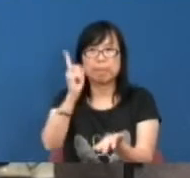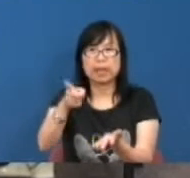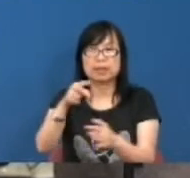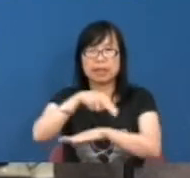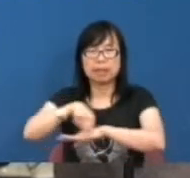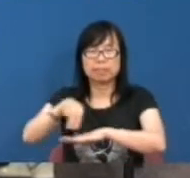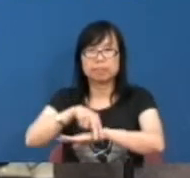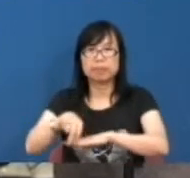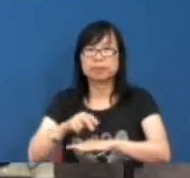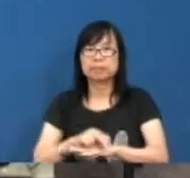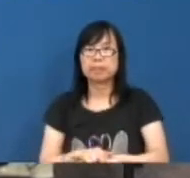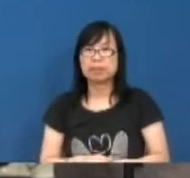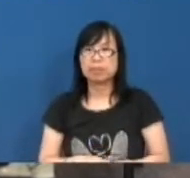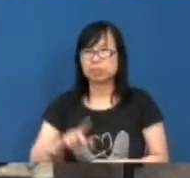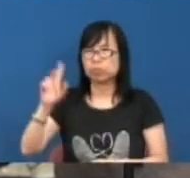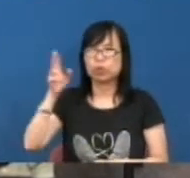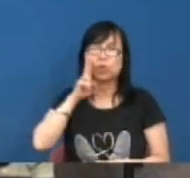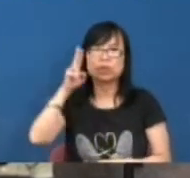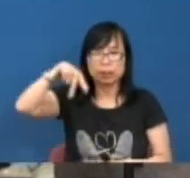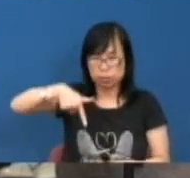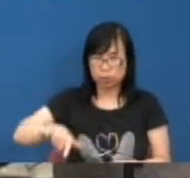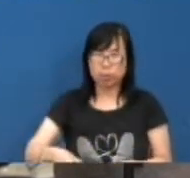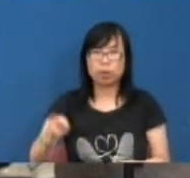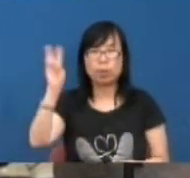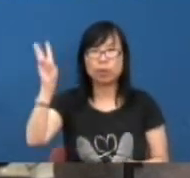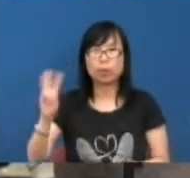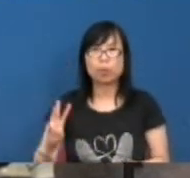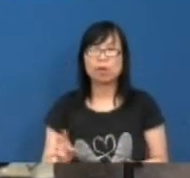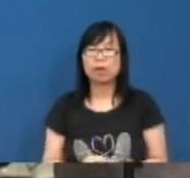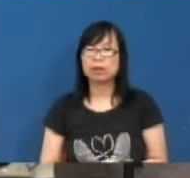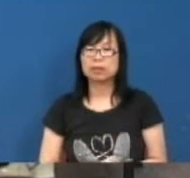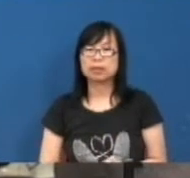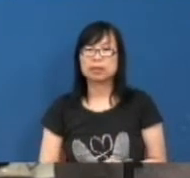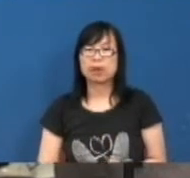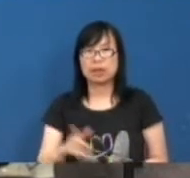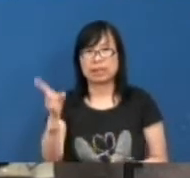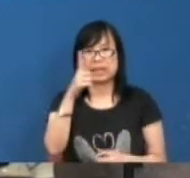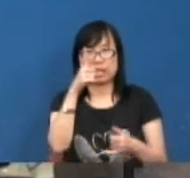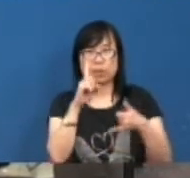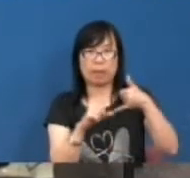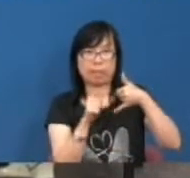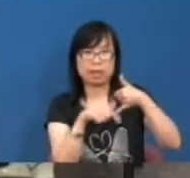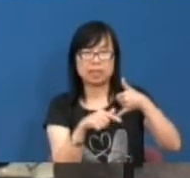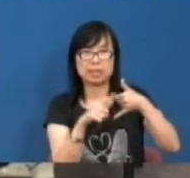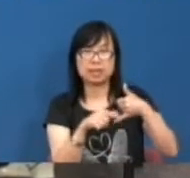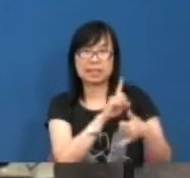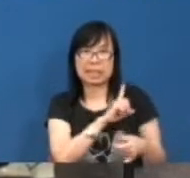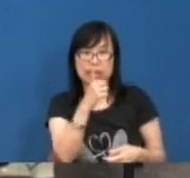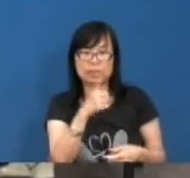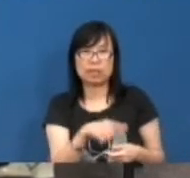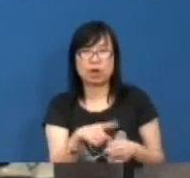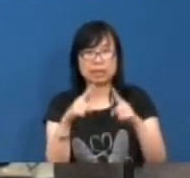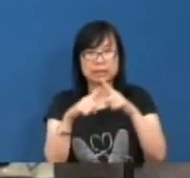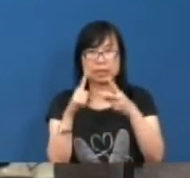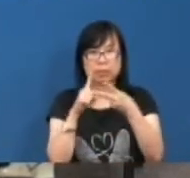在好似深水埗定邊度？咁你咁樣即係譬如可能一個單身的，咁佢用佢去人工，可能佢